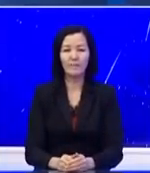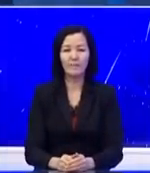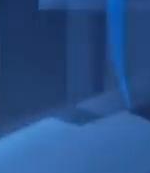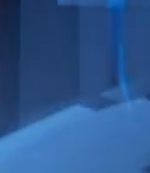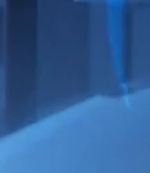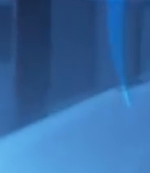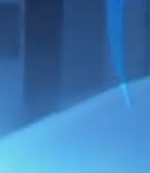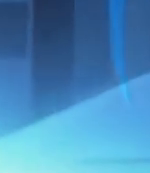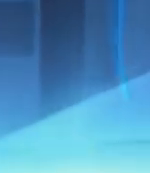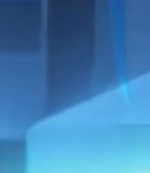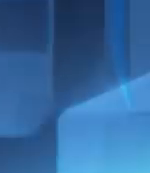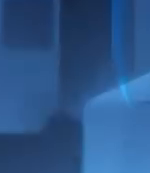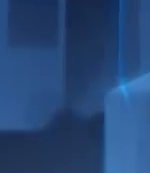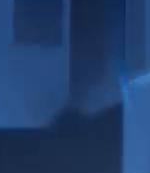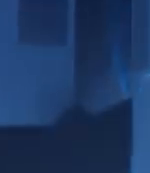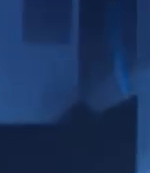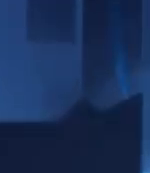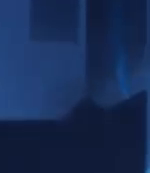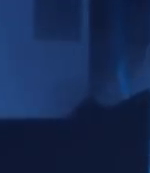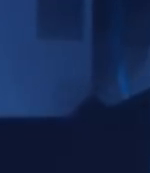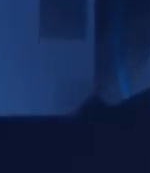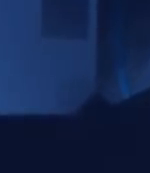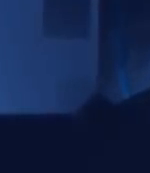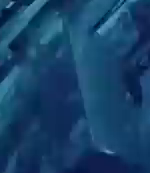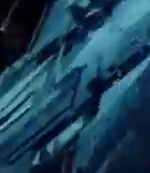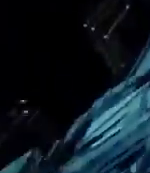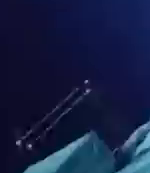Берікқызы, Абылай Құттықбай, Жетісу телеарнасы.